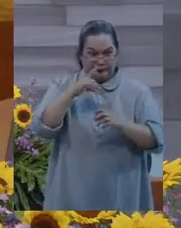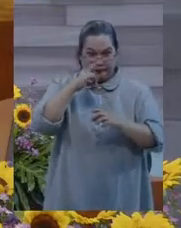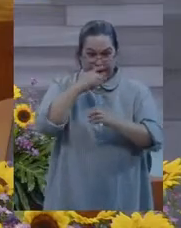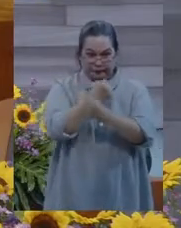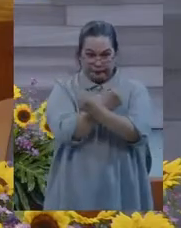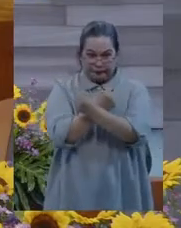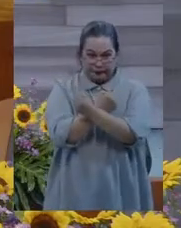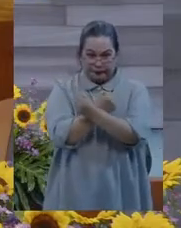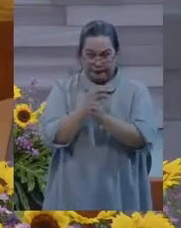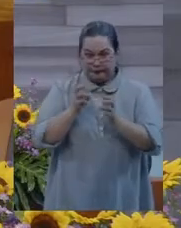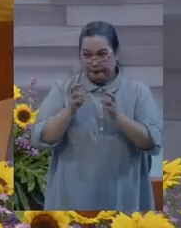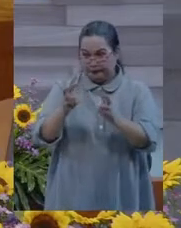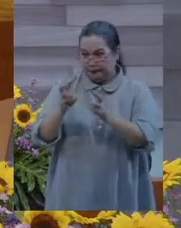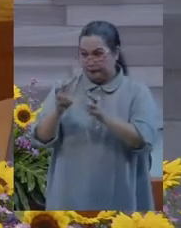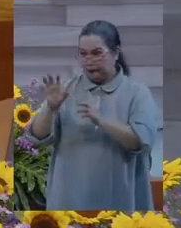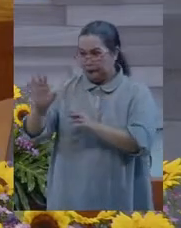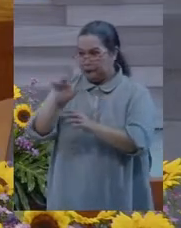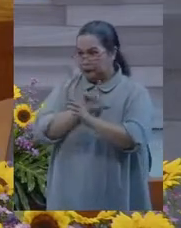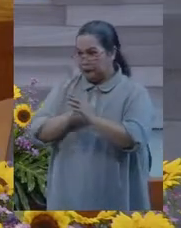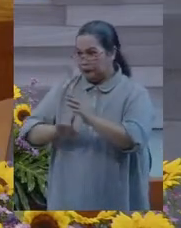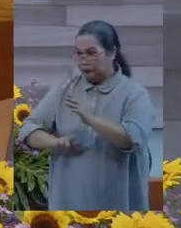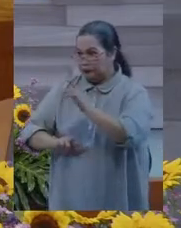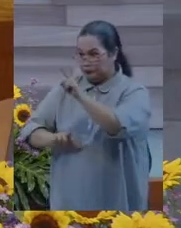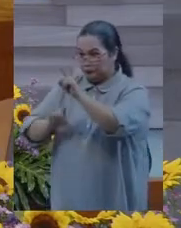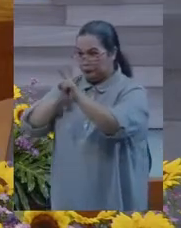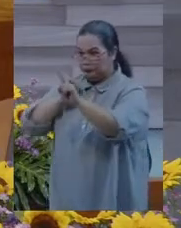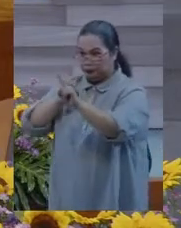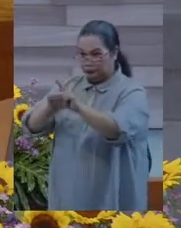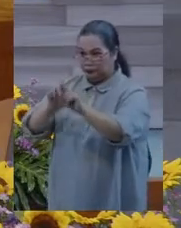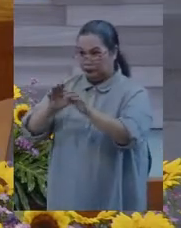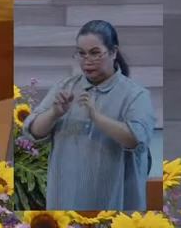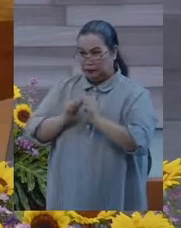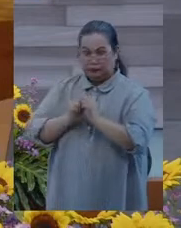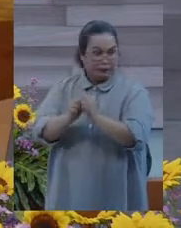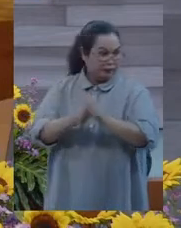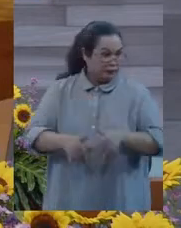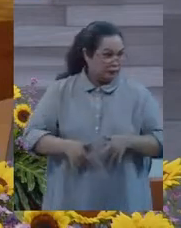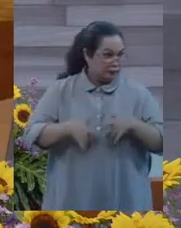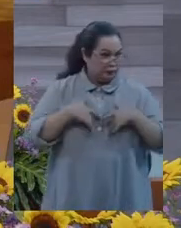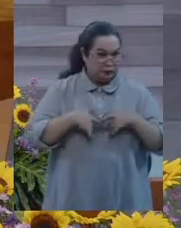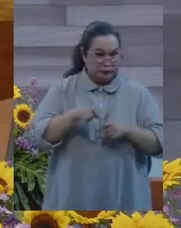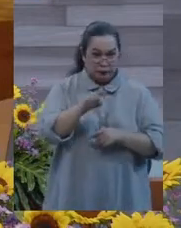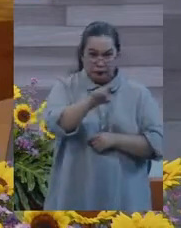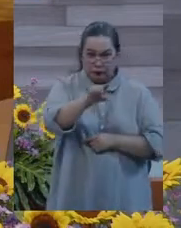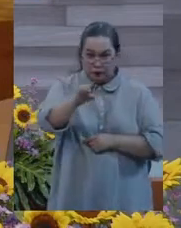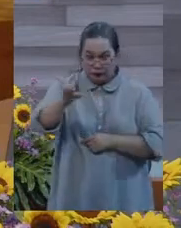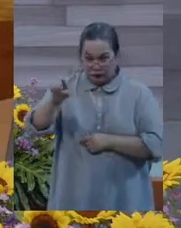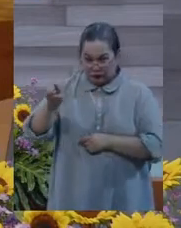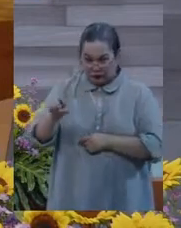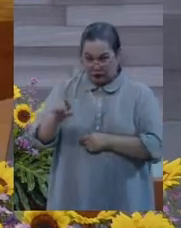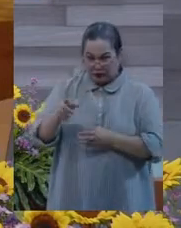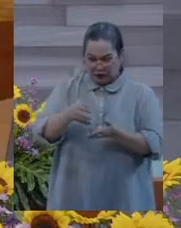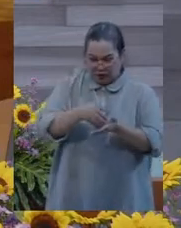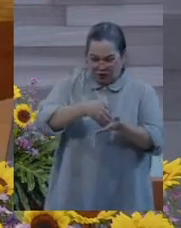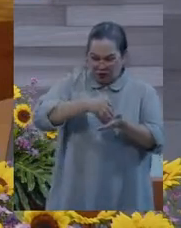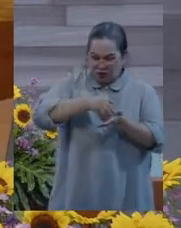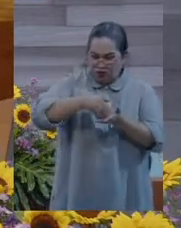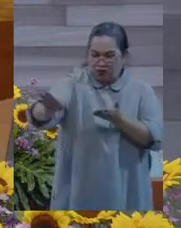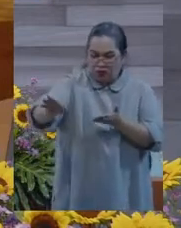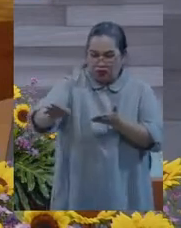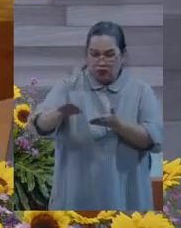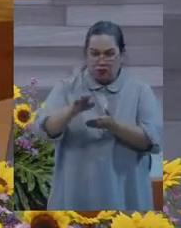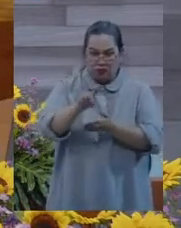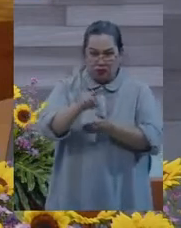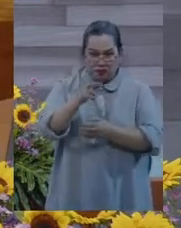you leave the way in which the Lord your God commanded you to walk. So you shall purge the evil from your